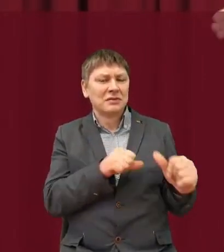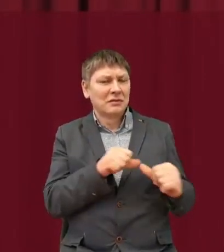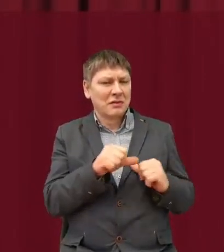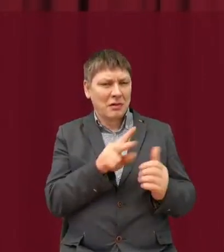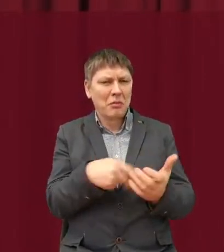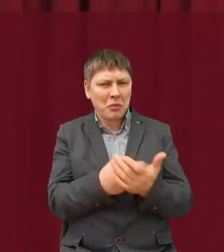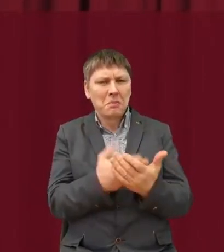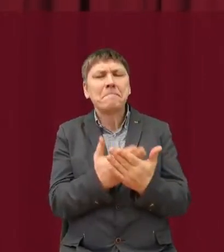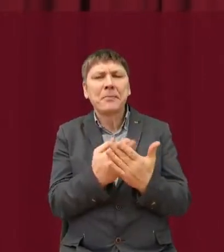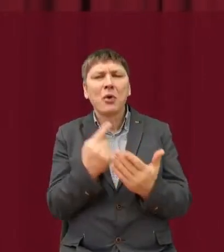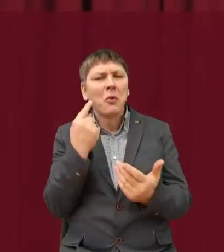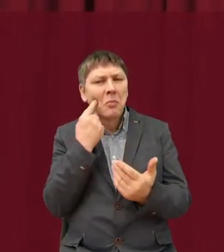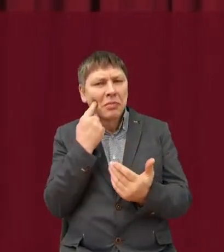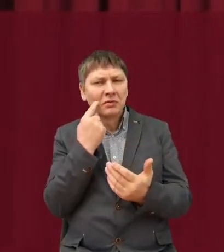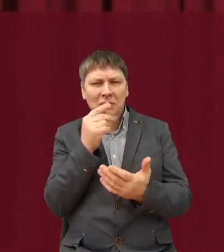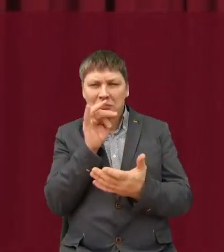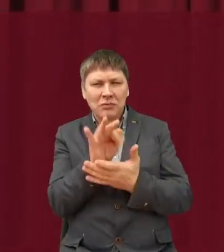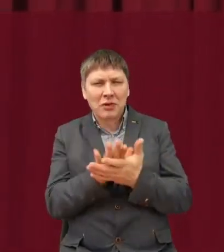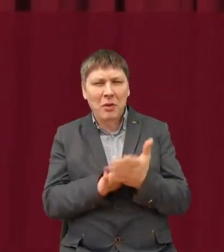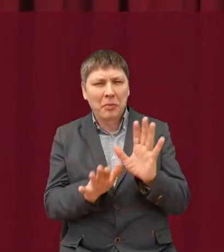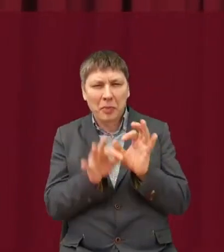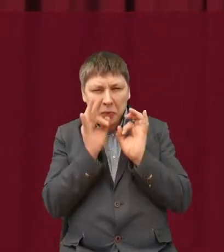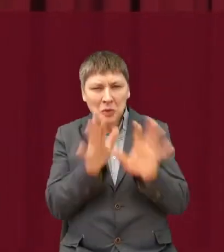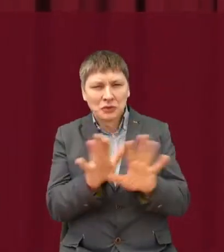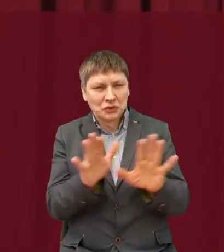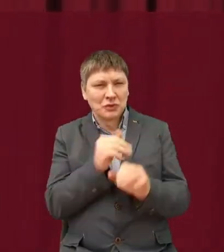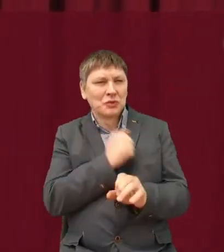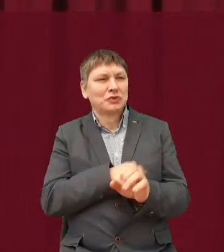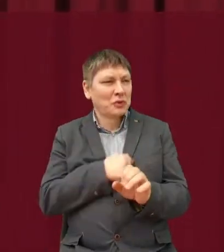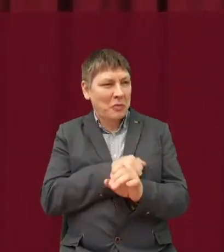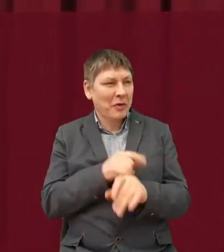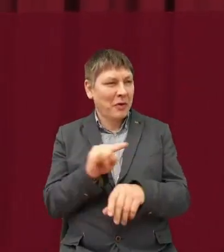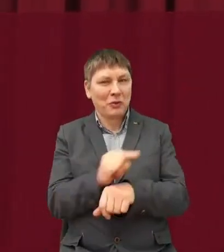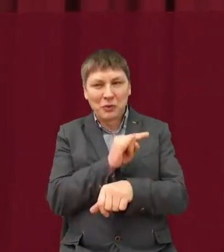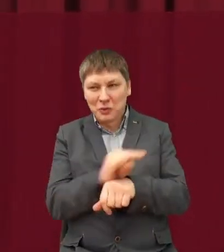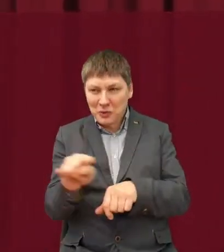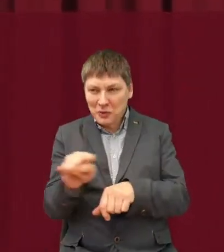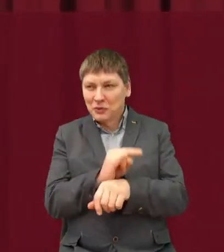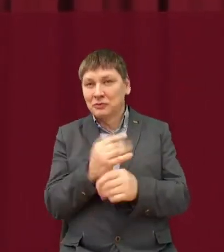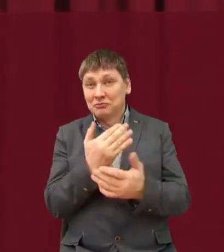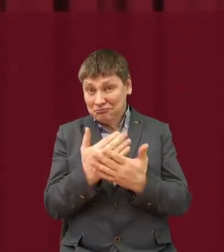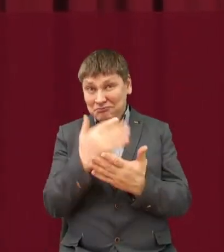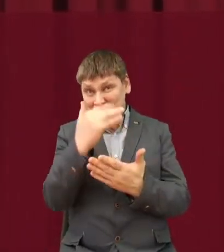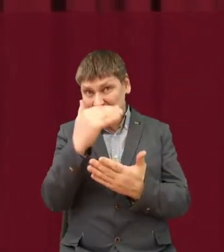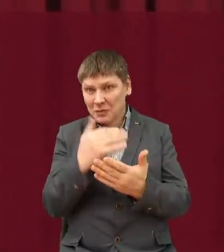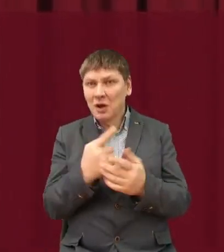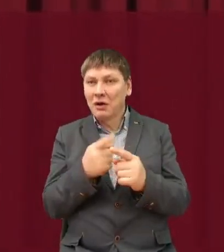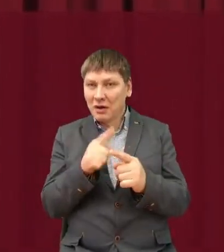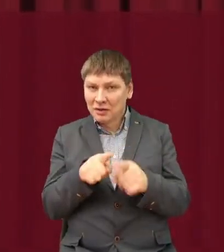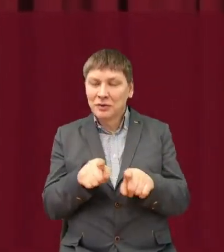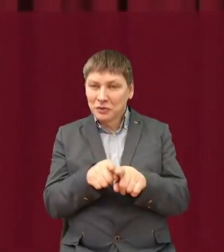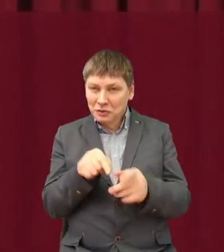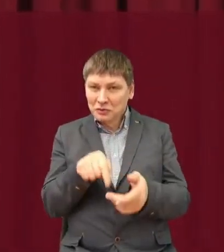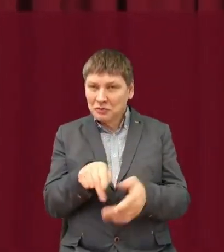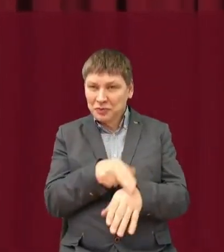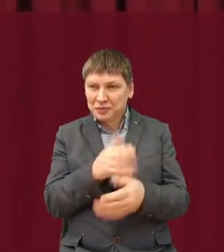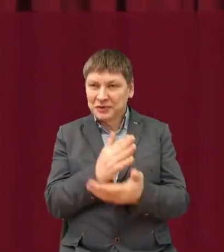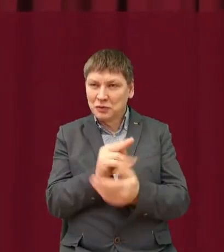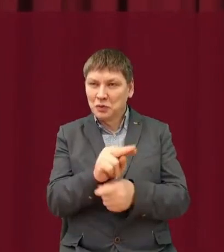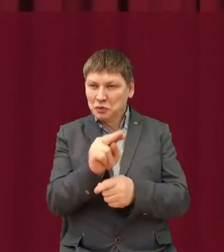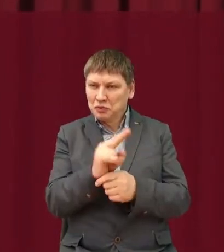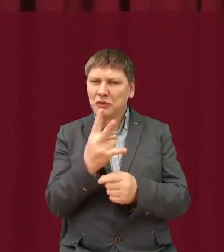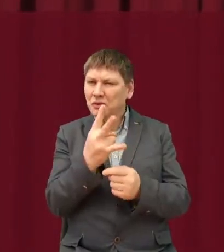обида не прощение злоба ложь и тому знаете подобное качество